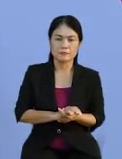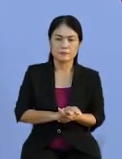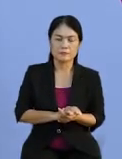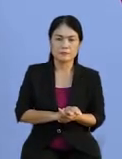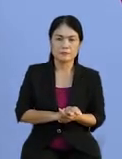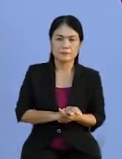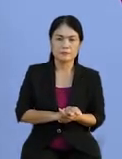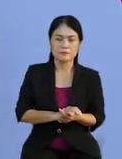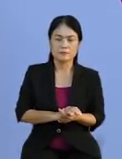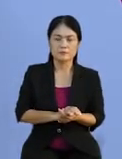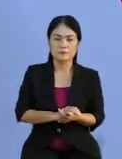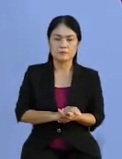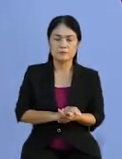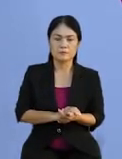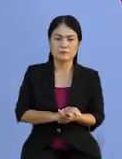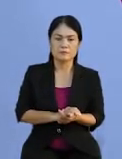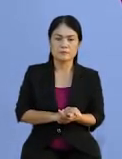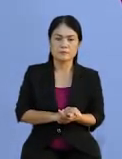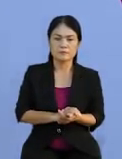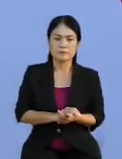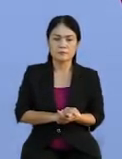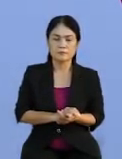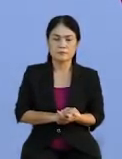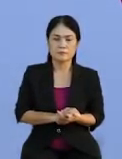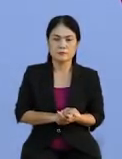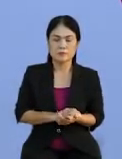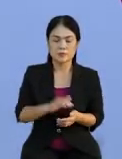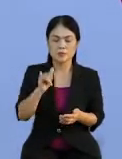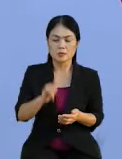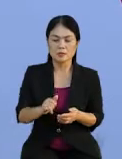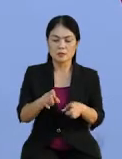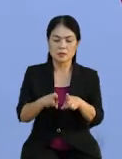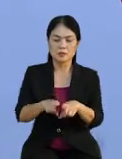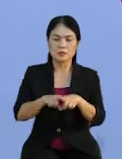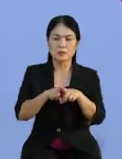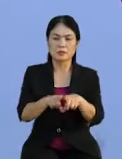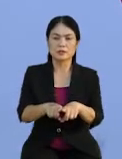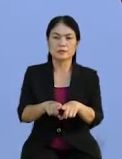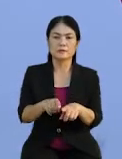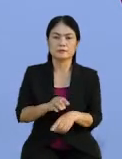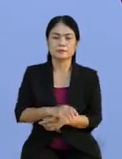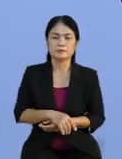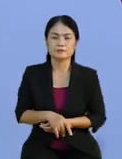và nơi đại chiến ao nơi đỏ đài